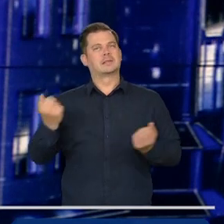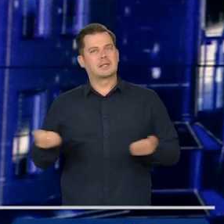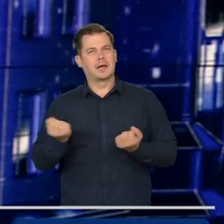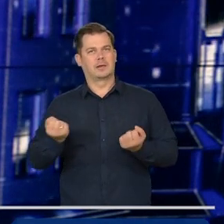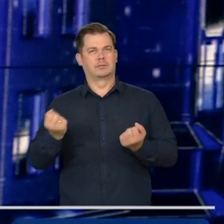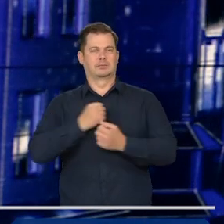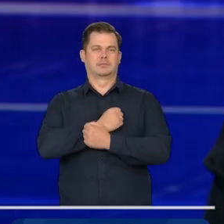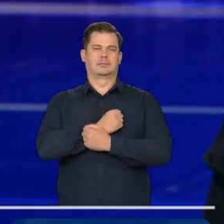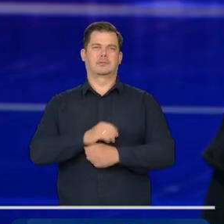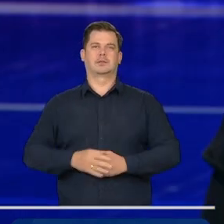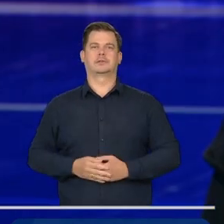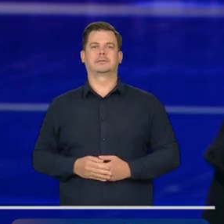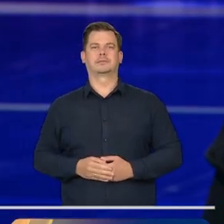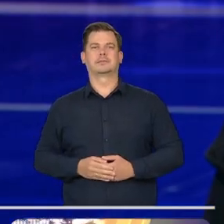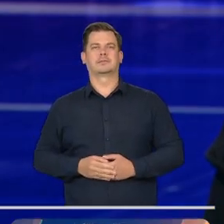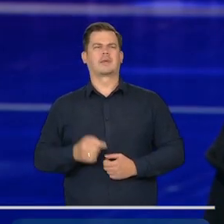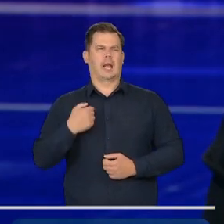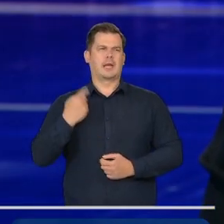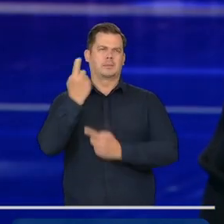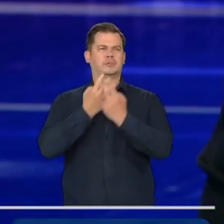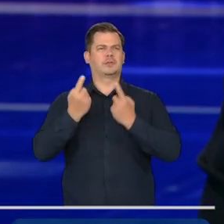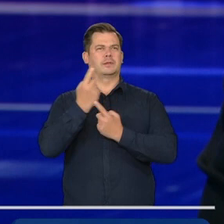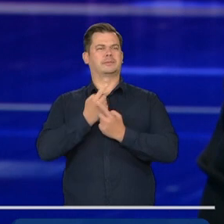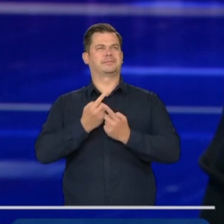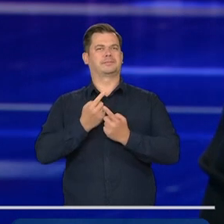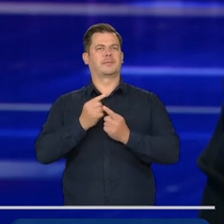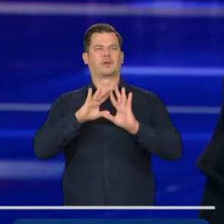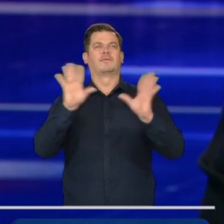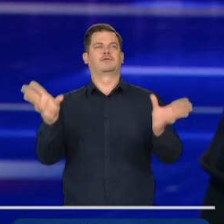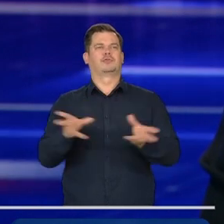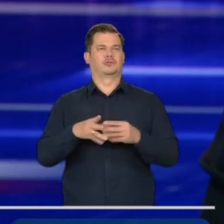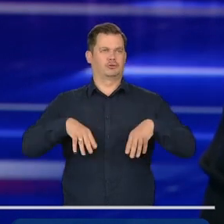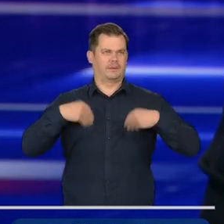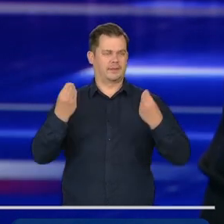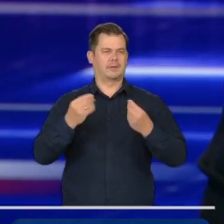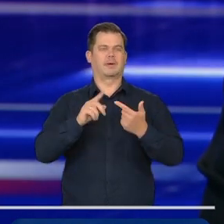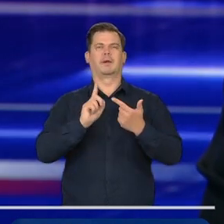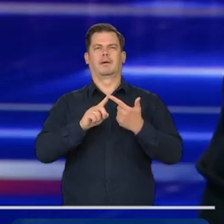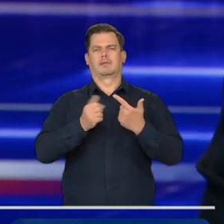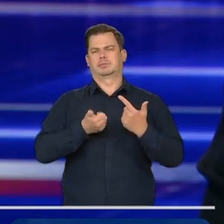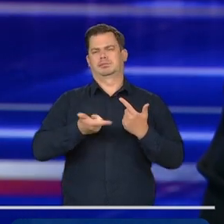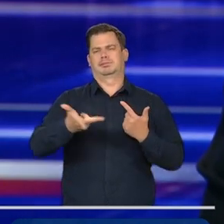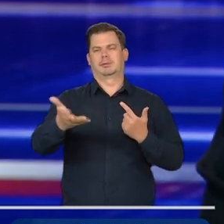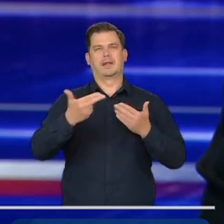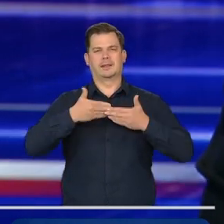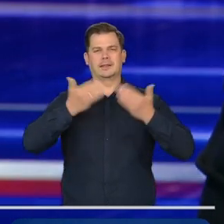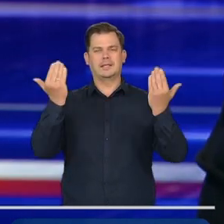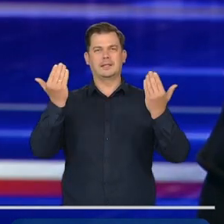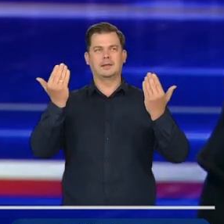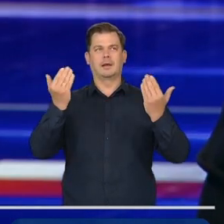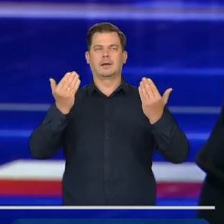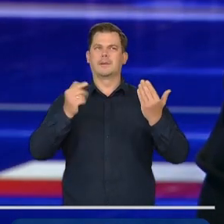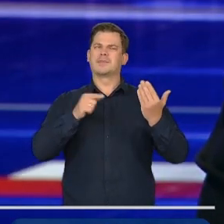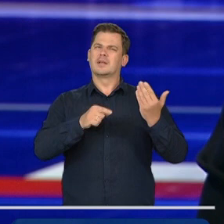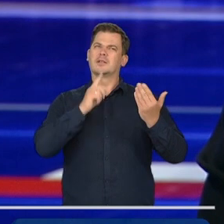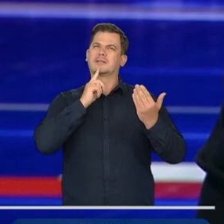Cię kochać. Tak sobie myślę, że te wszystkich świętych i te dni właśnie teraz, to